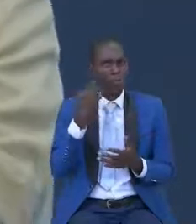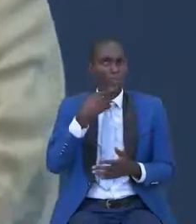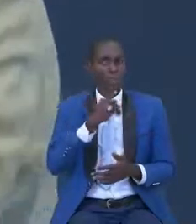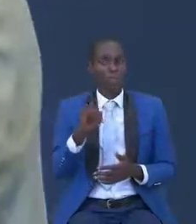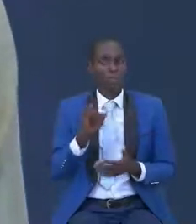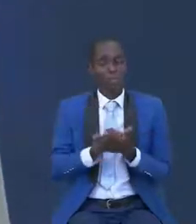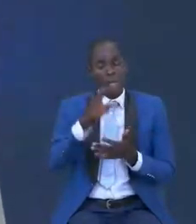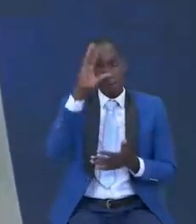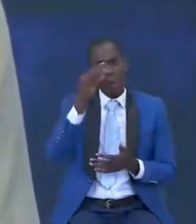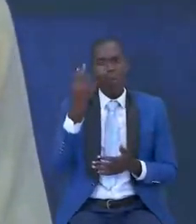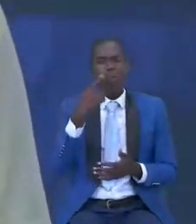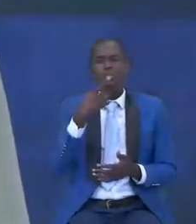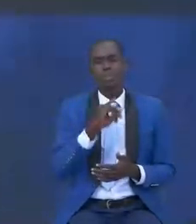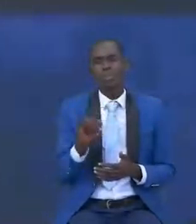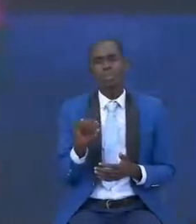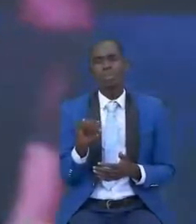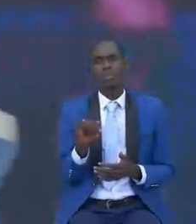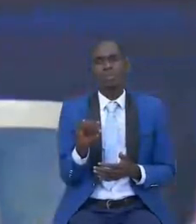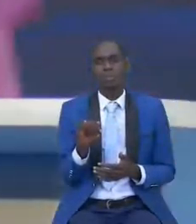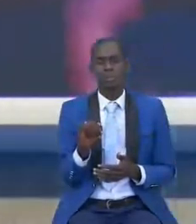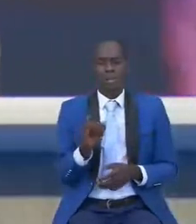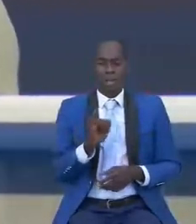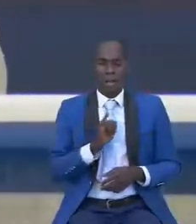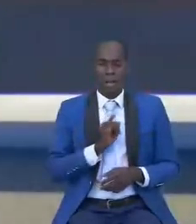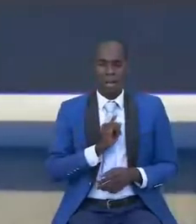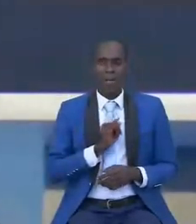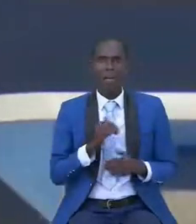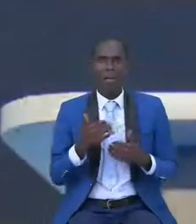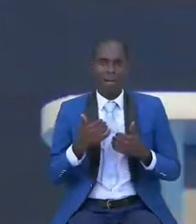Vous savez ce que l'homme disait? L'homme a dit,